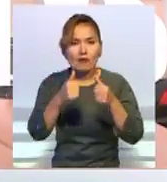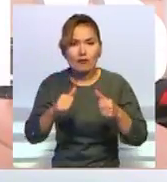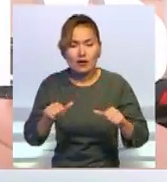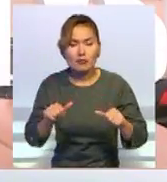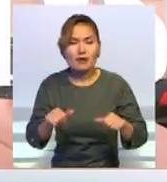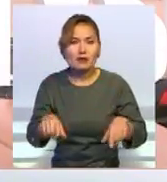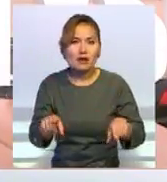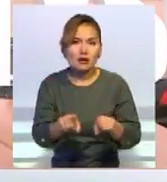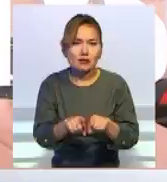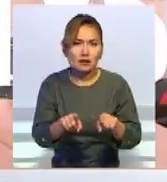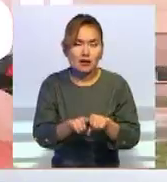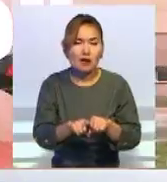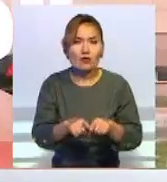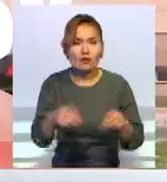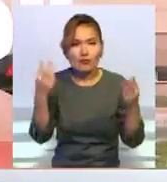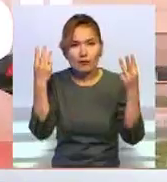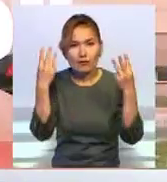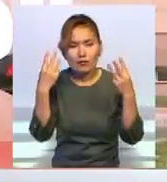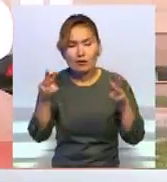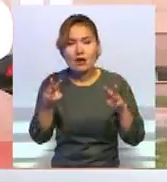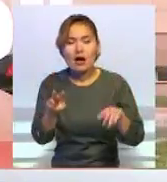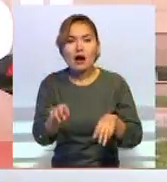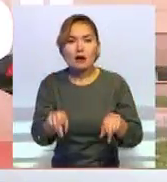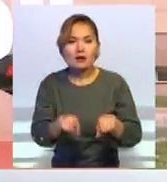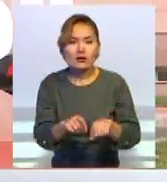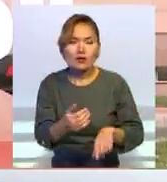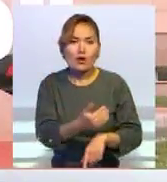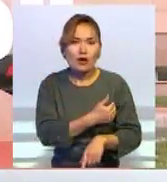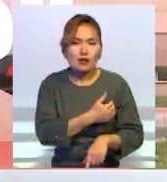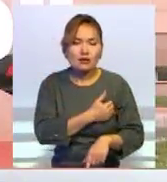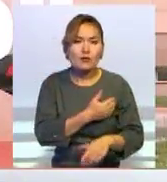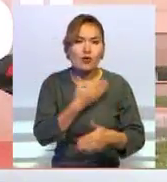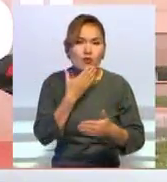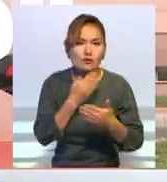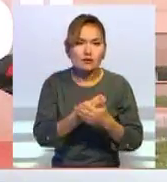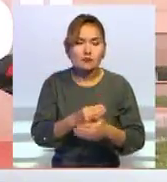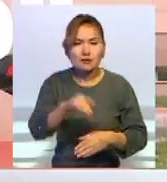болды. Негізгі басты мақсатымыз. Сыртқа және ішкі туризмді дамыту